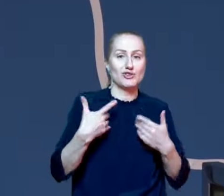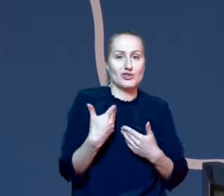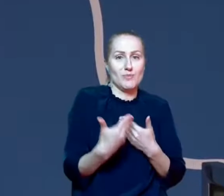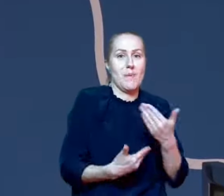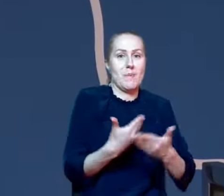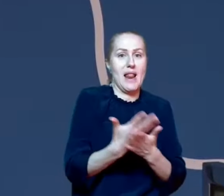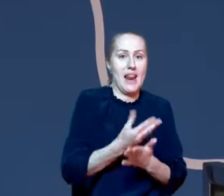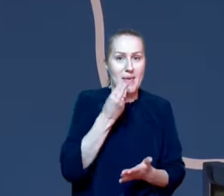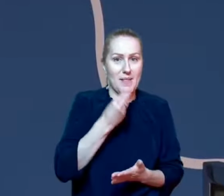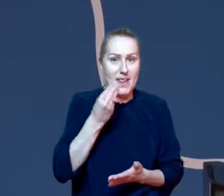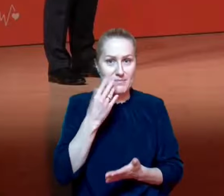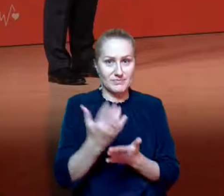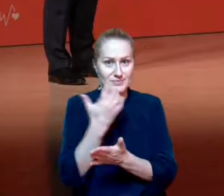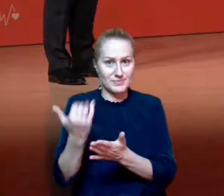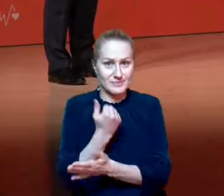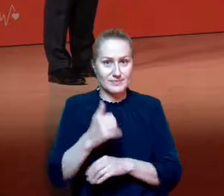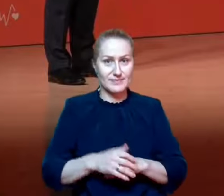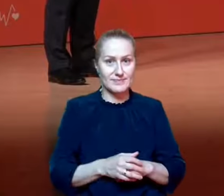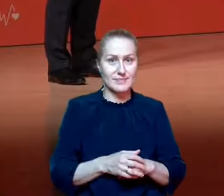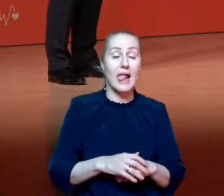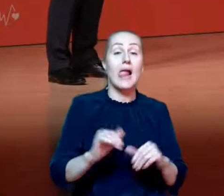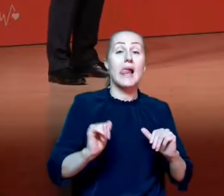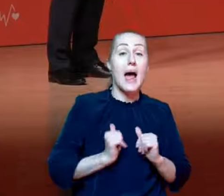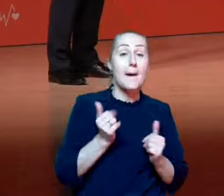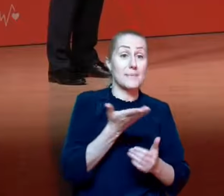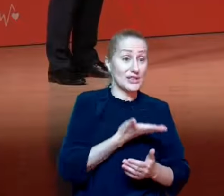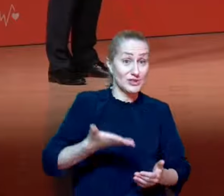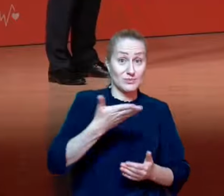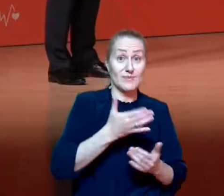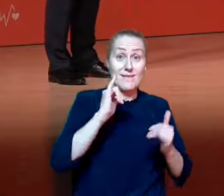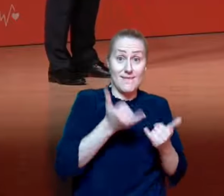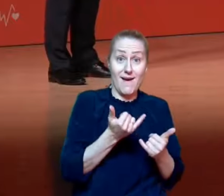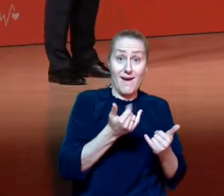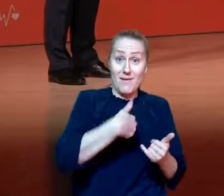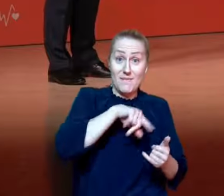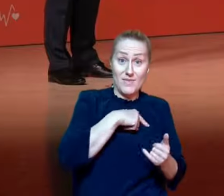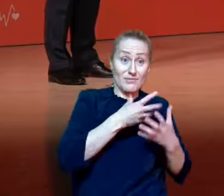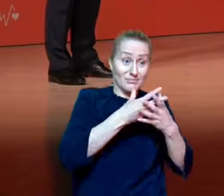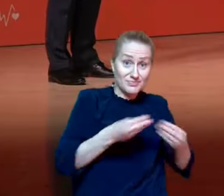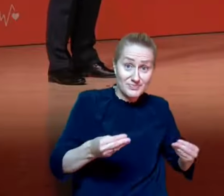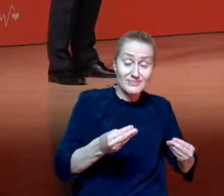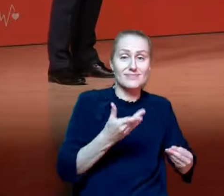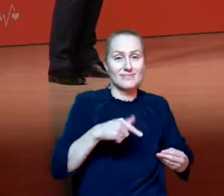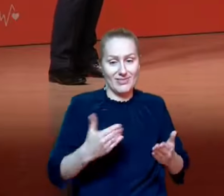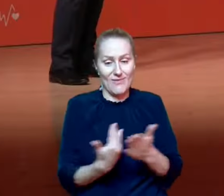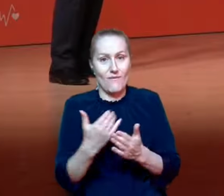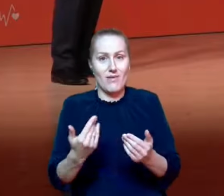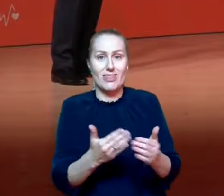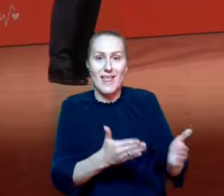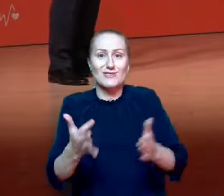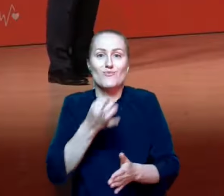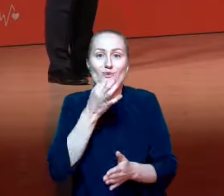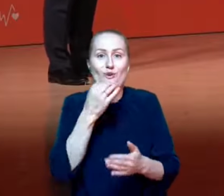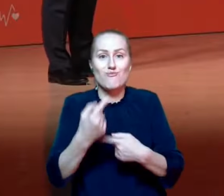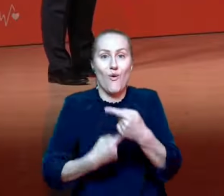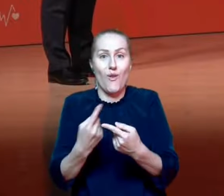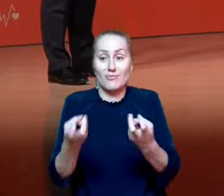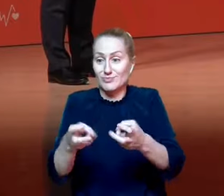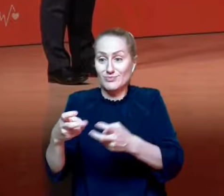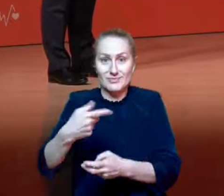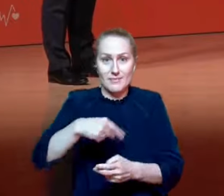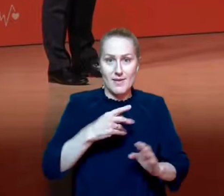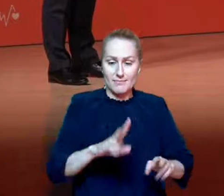i abyśmy po nas pozostawili tą planetę dla kolejnych pokoleń w nienaruszonym, może lepszym stanie niż ją